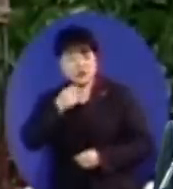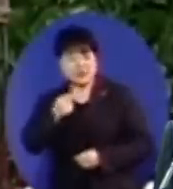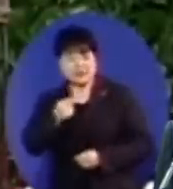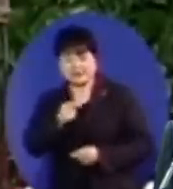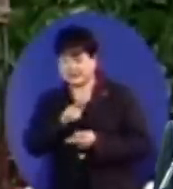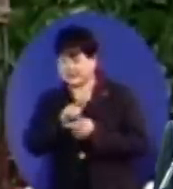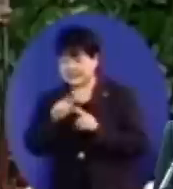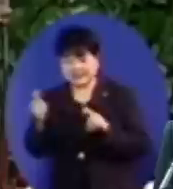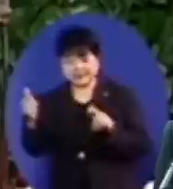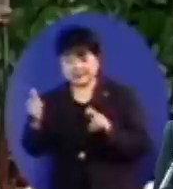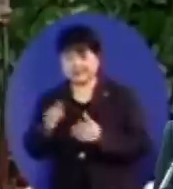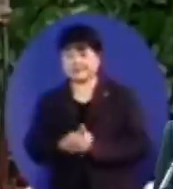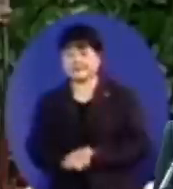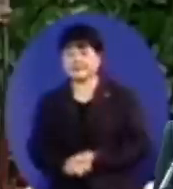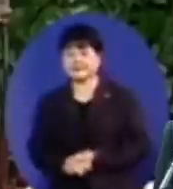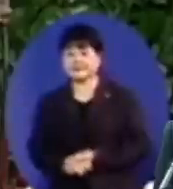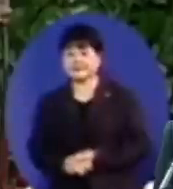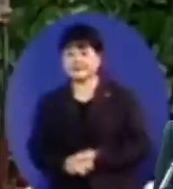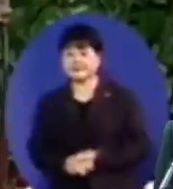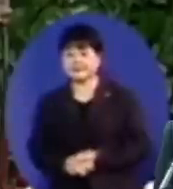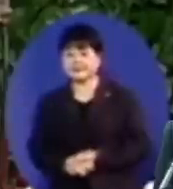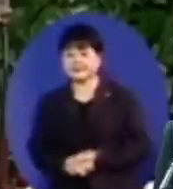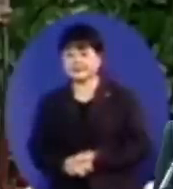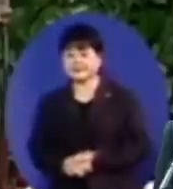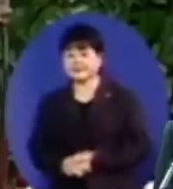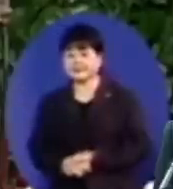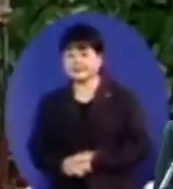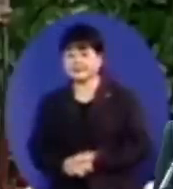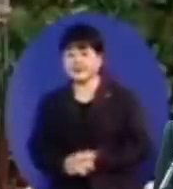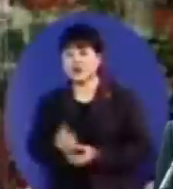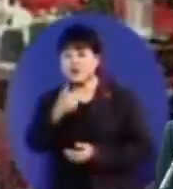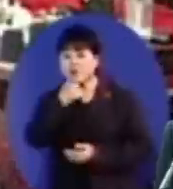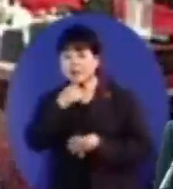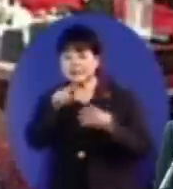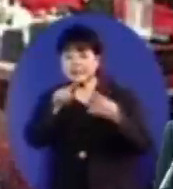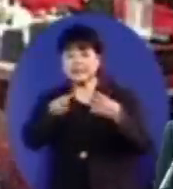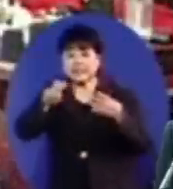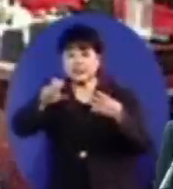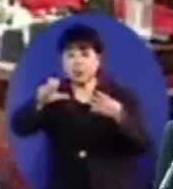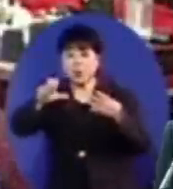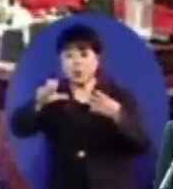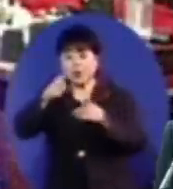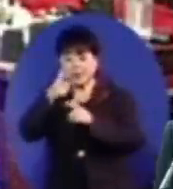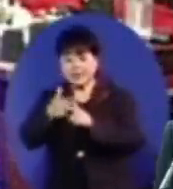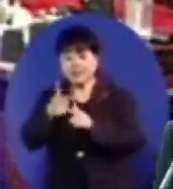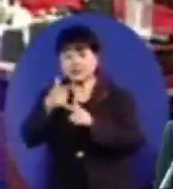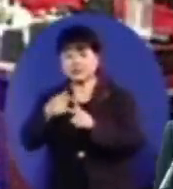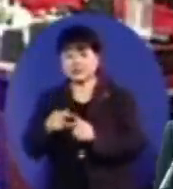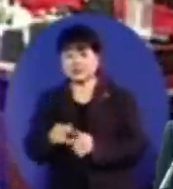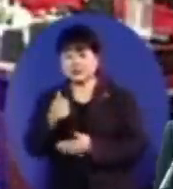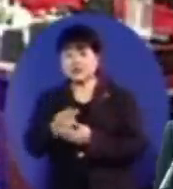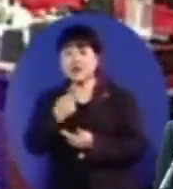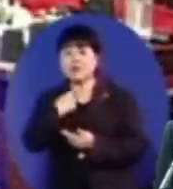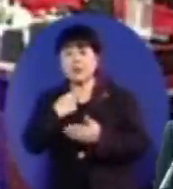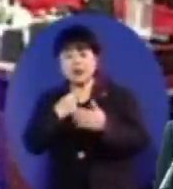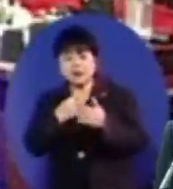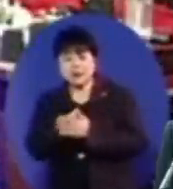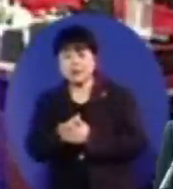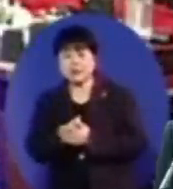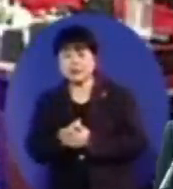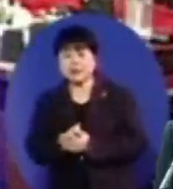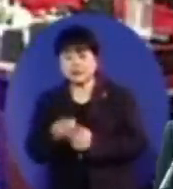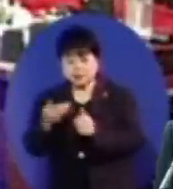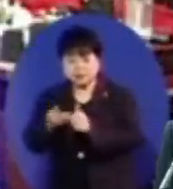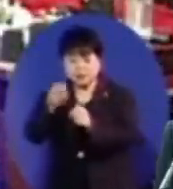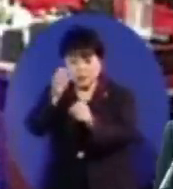행복을 택하지 않겠다는 것입니다. 로마서 4장 25절에 예수는 우리가 범죄한 것 때문에 내 주임이